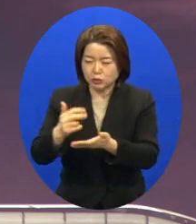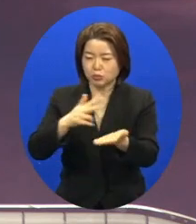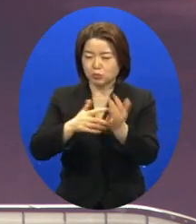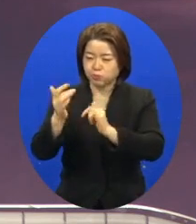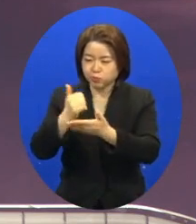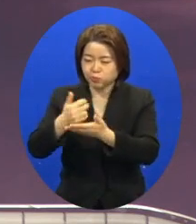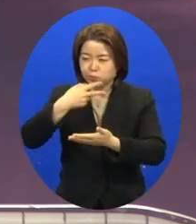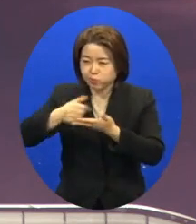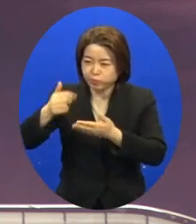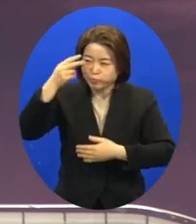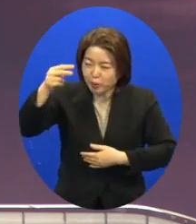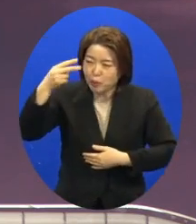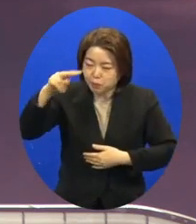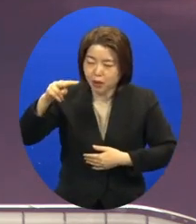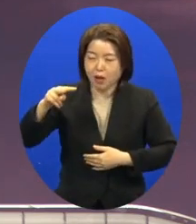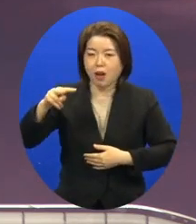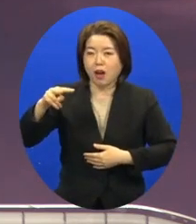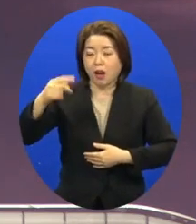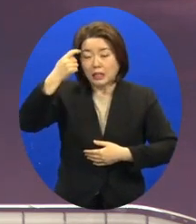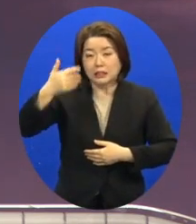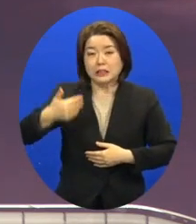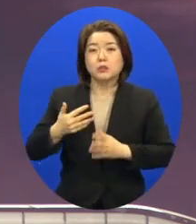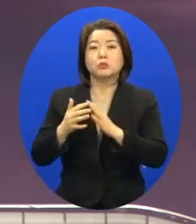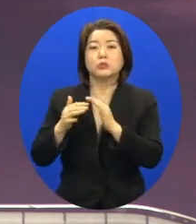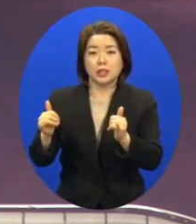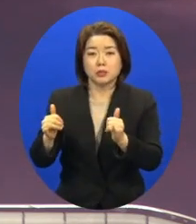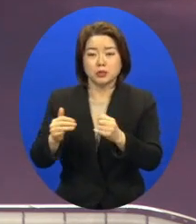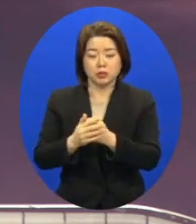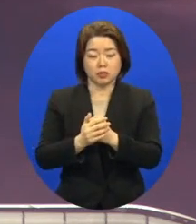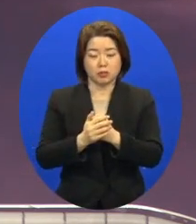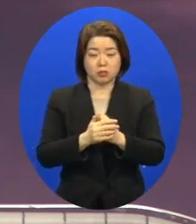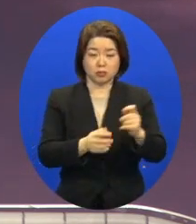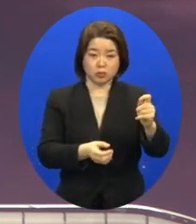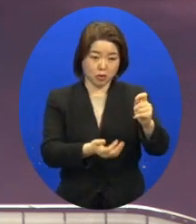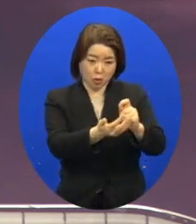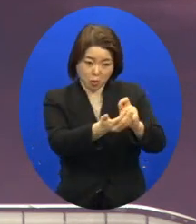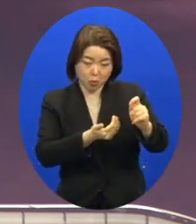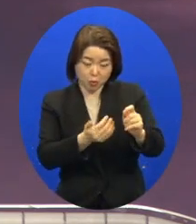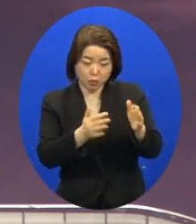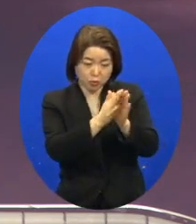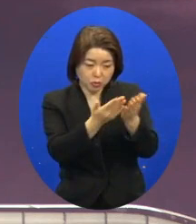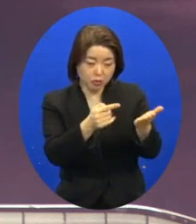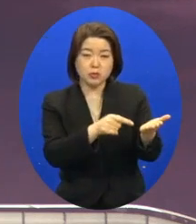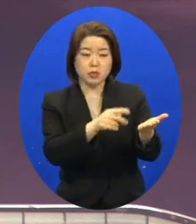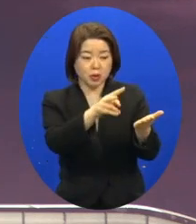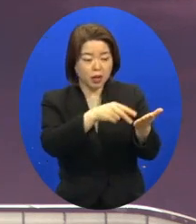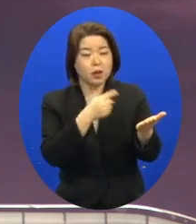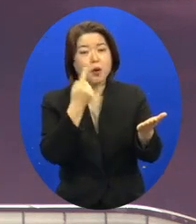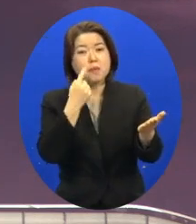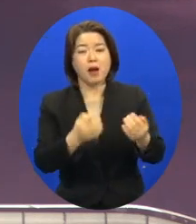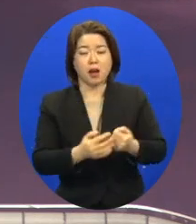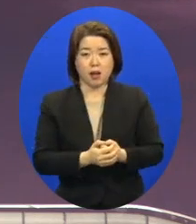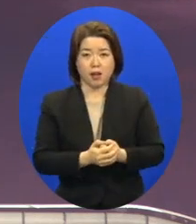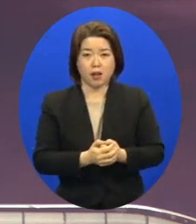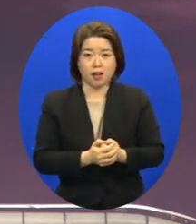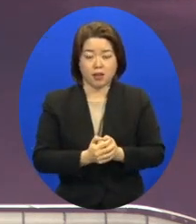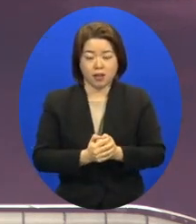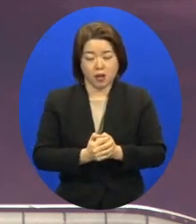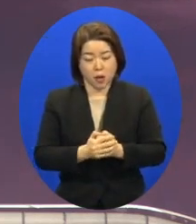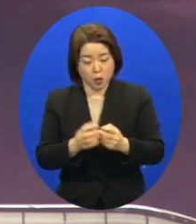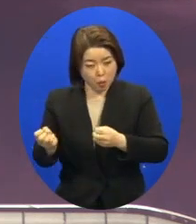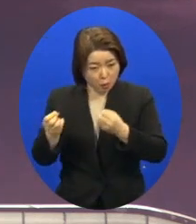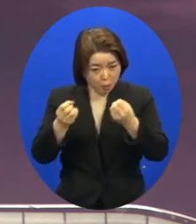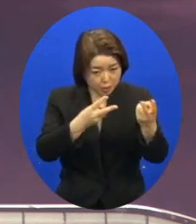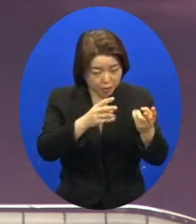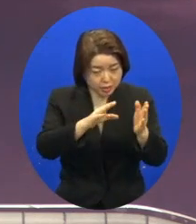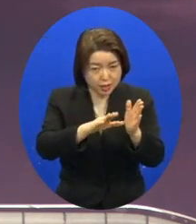그런 질문하는 분들이 있으신데 고린도 전서를 한번 읽어보십시오. 사도 바울이 고린도의 편지를 쓰면서